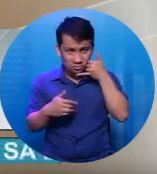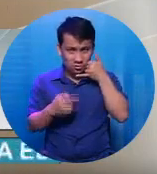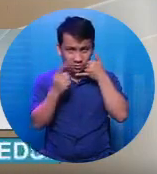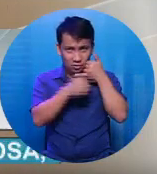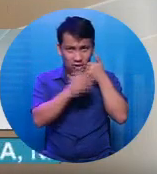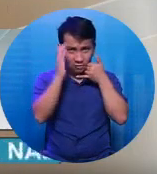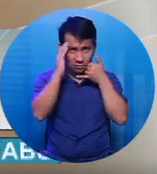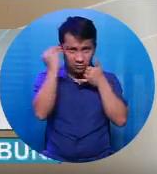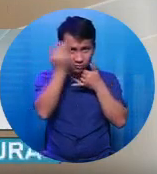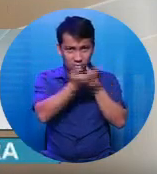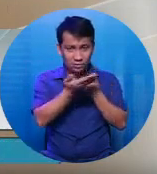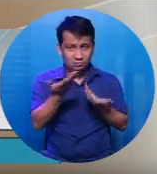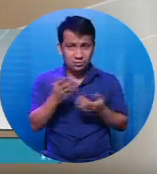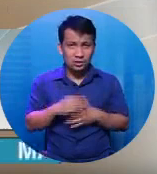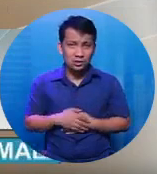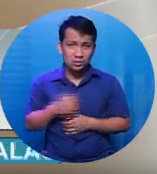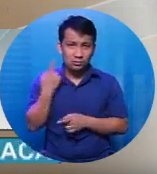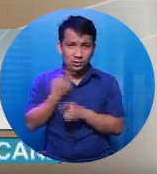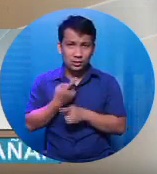po?